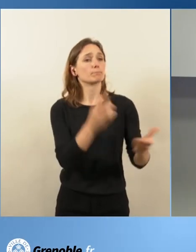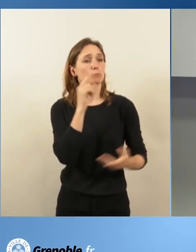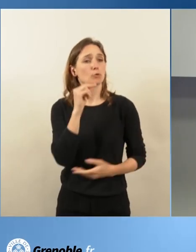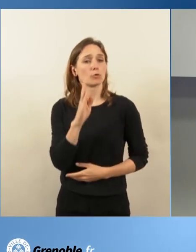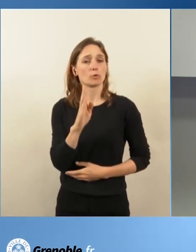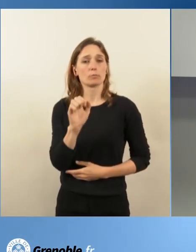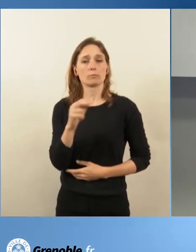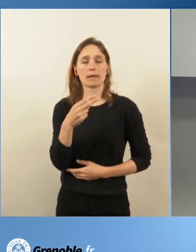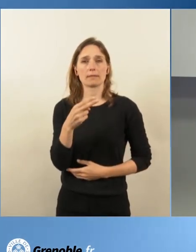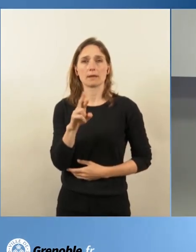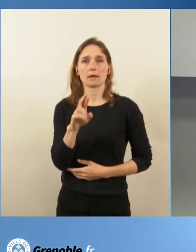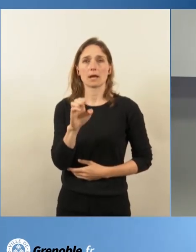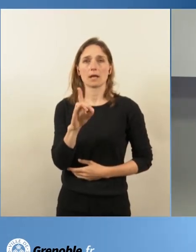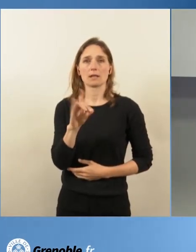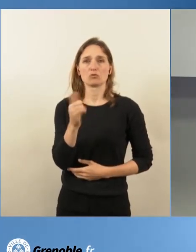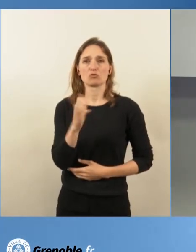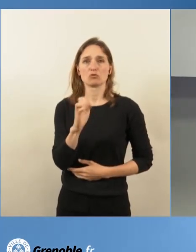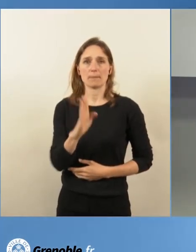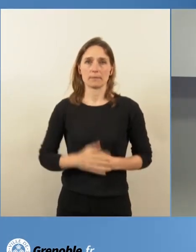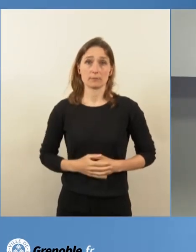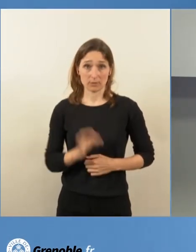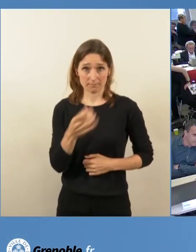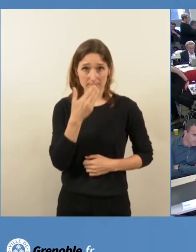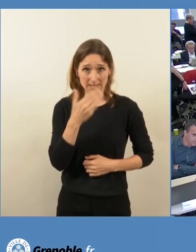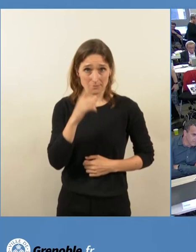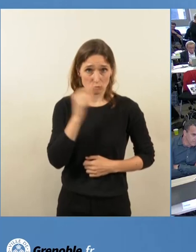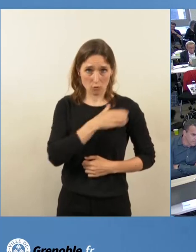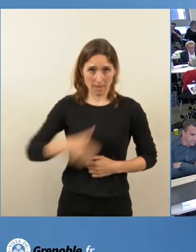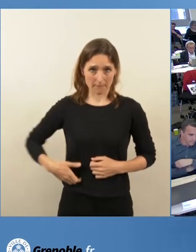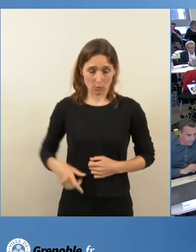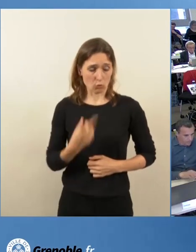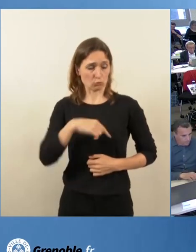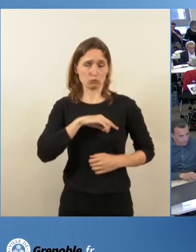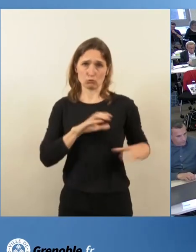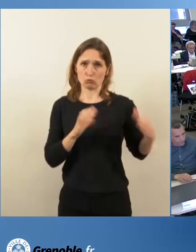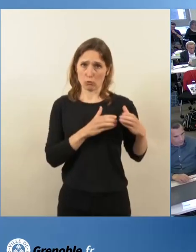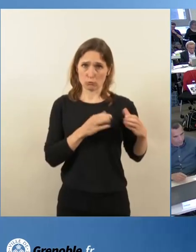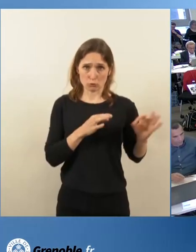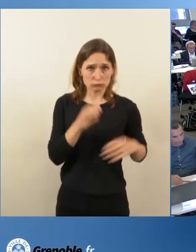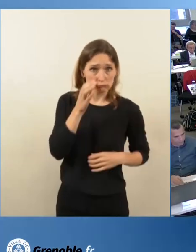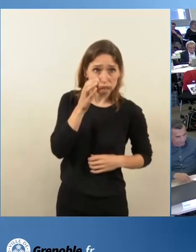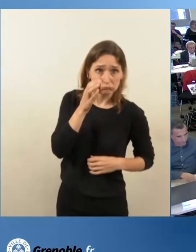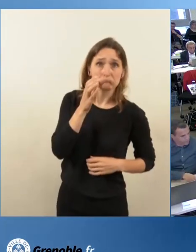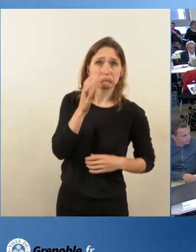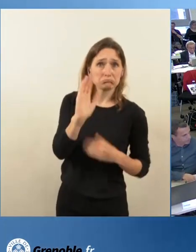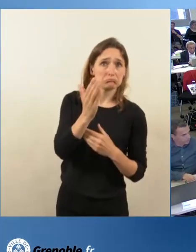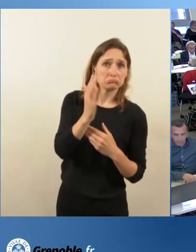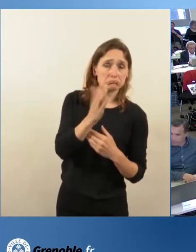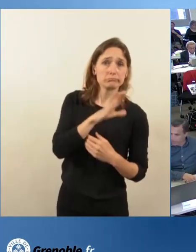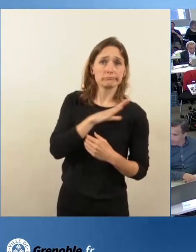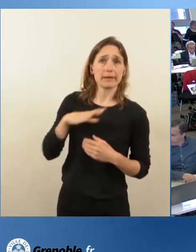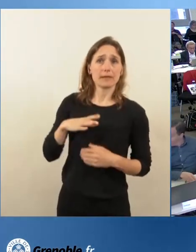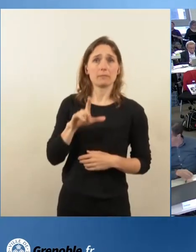Monsieur le Maire nous notre groupe bien entendu un petit peu l'exposé de Madame l'heureux